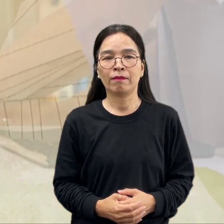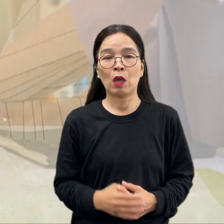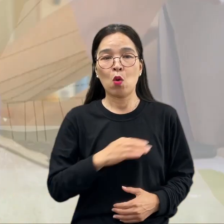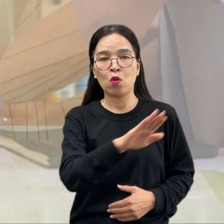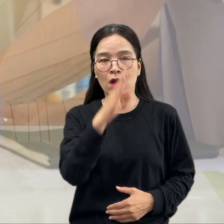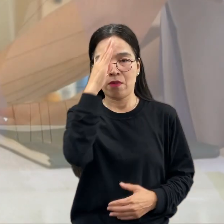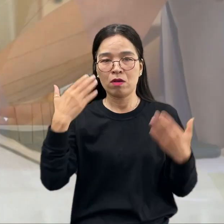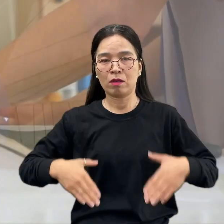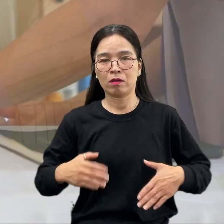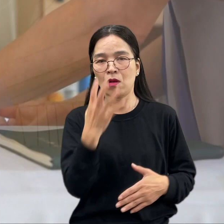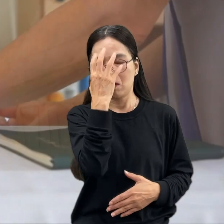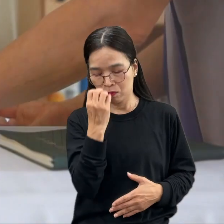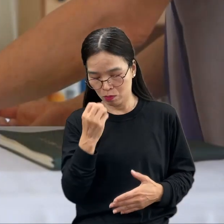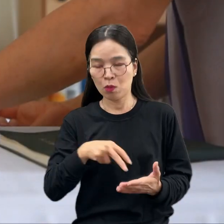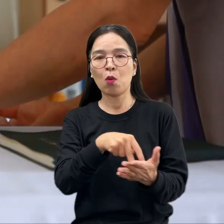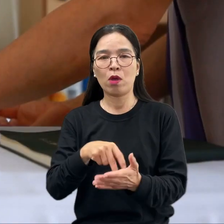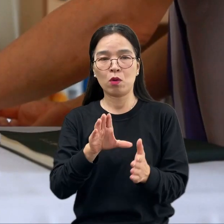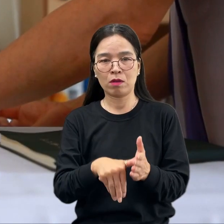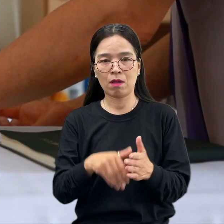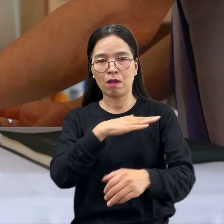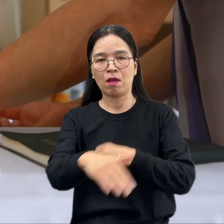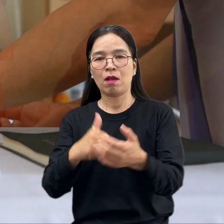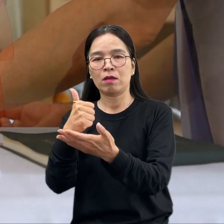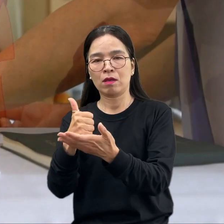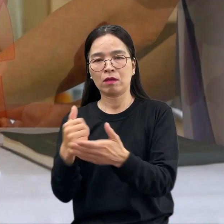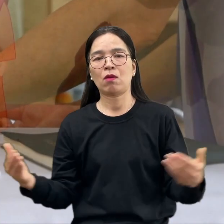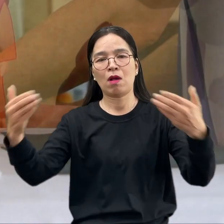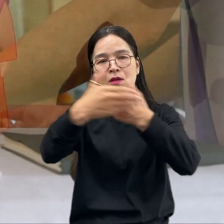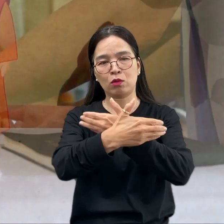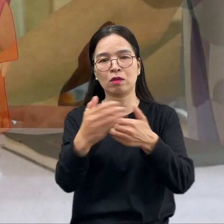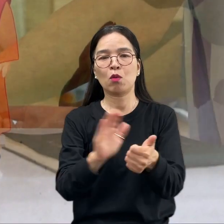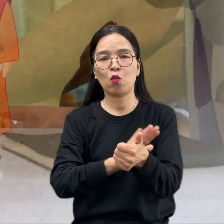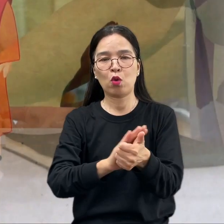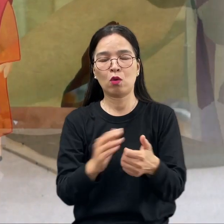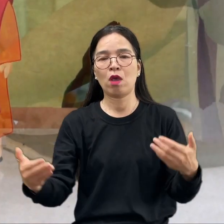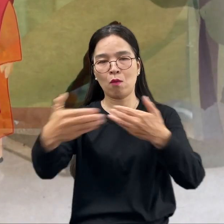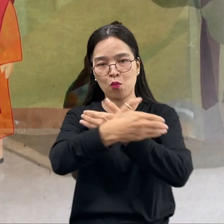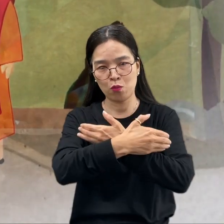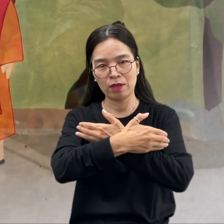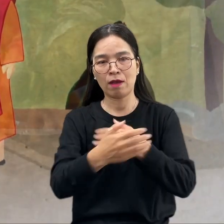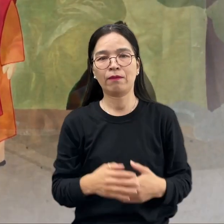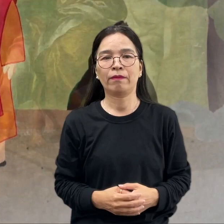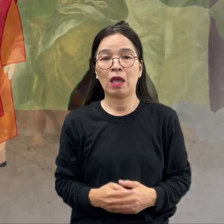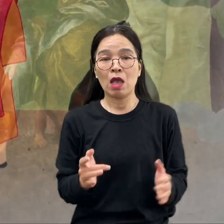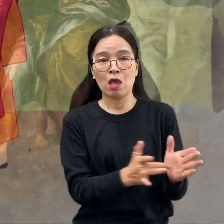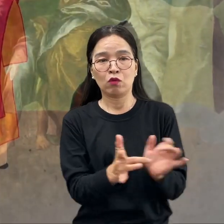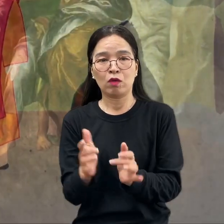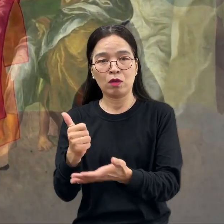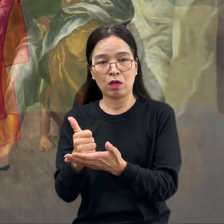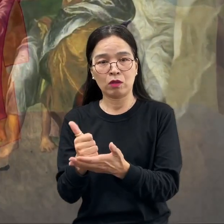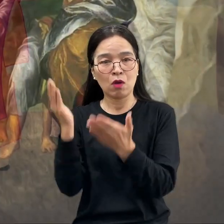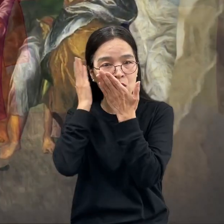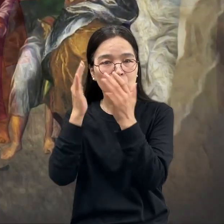우리가 병약해져서 슬프고 외로울 때 하느님께서 안아주시는 위로의 품입니다.